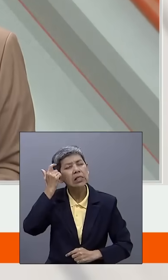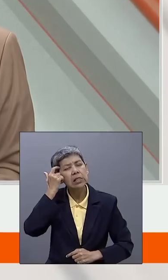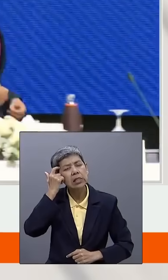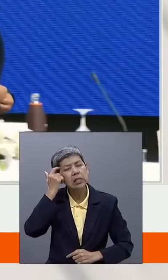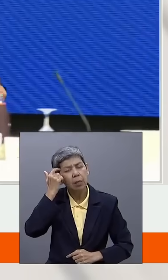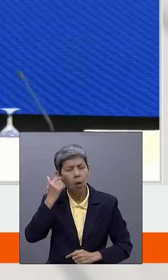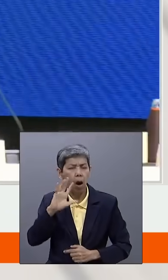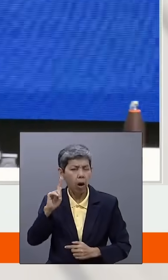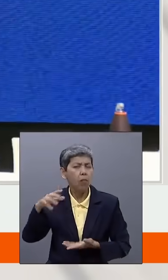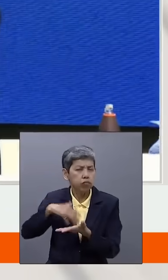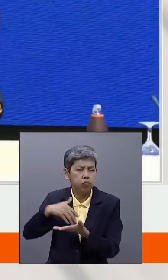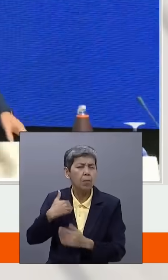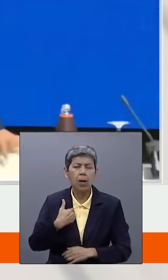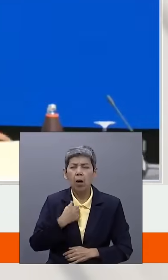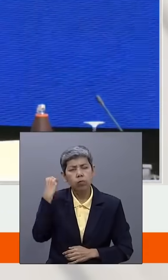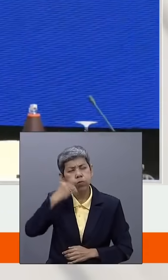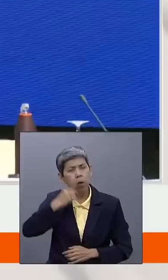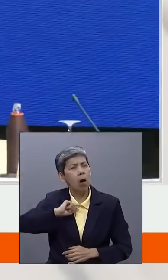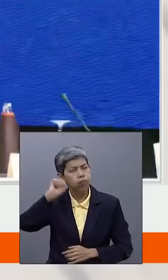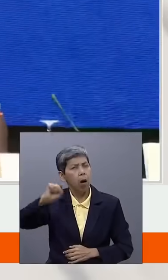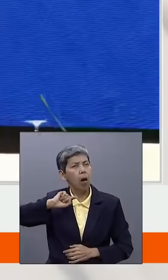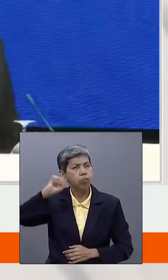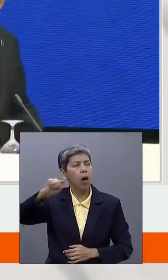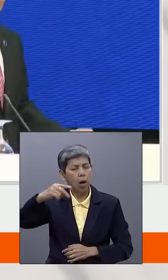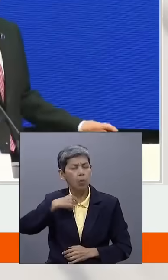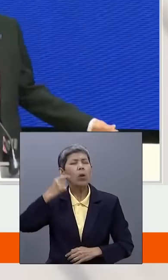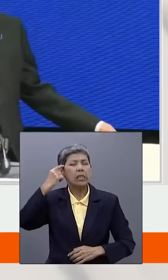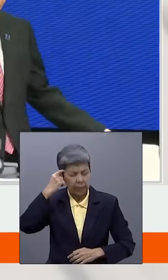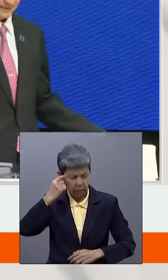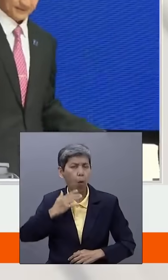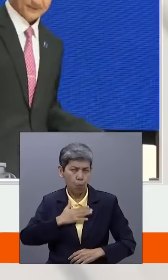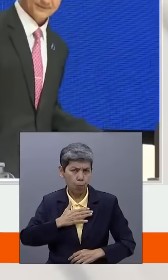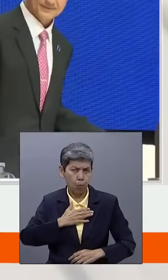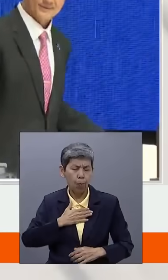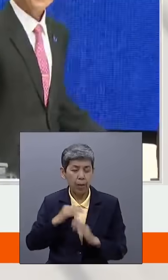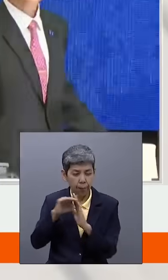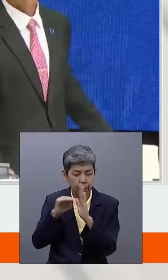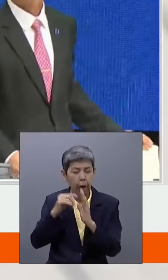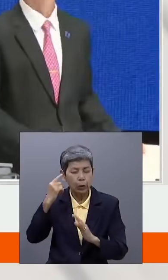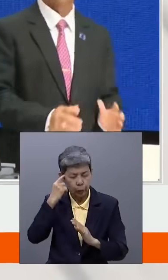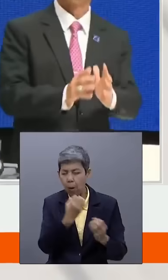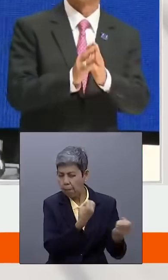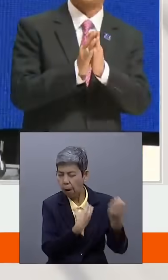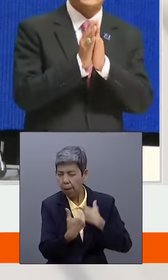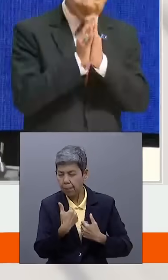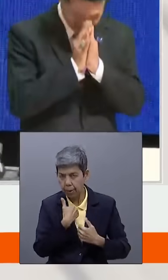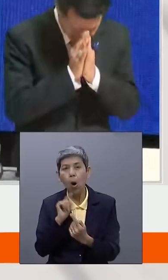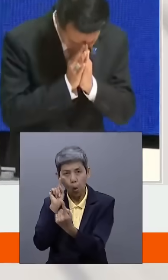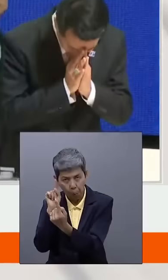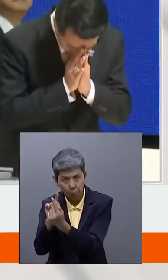มได้ยินข่าวนี้มาไม่ใช่ครั้งแรกและผมค่อนข้างเชื่อด้วยตัวผมเองจากข้อมูลที่พอจะได้มาว่ามีการพ